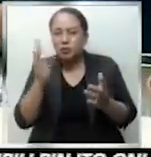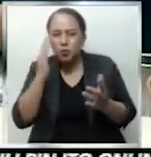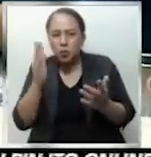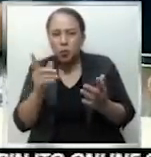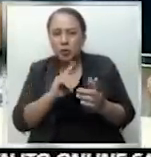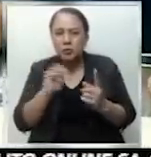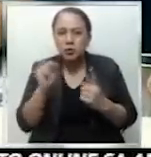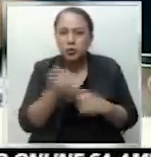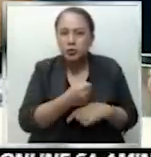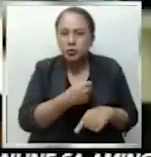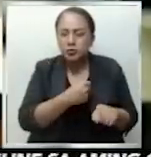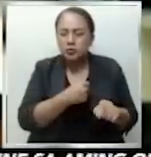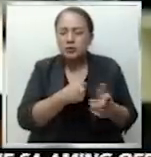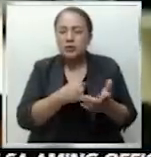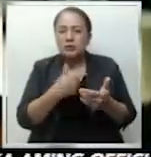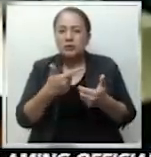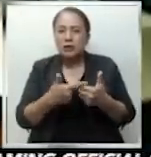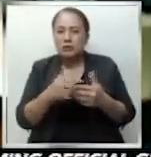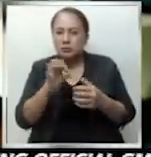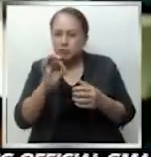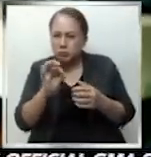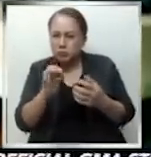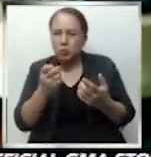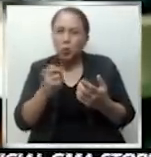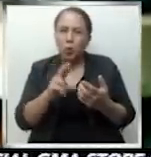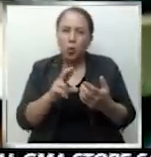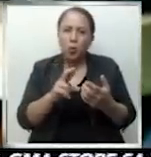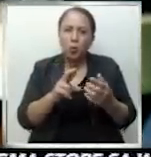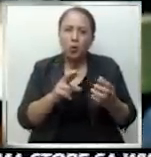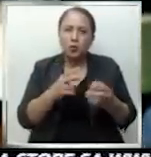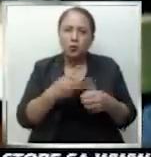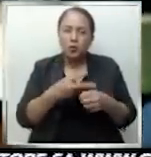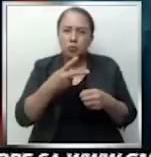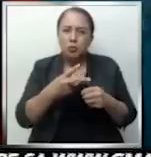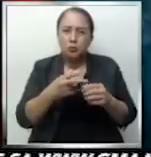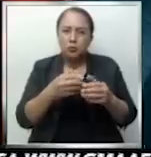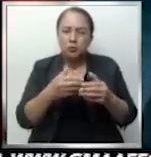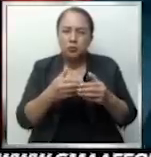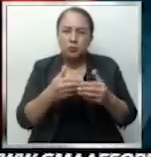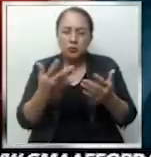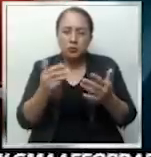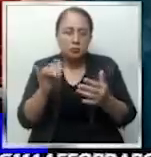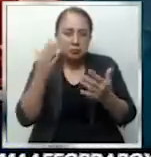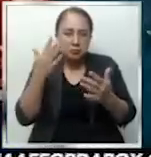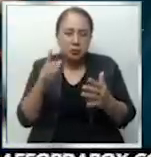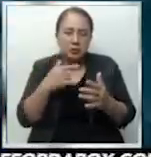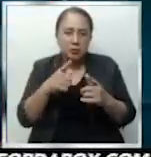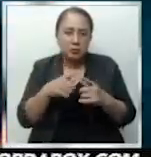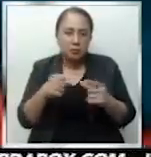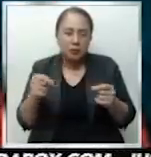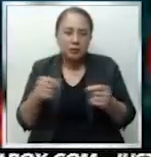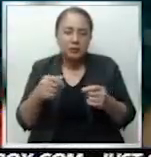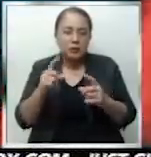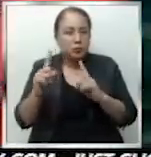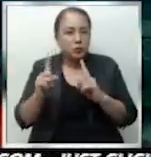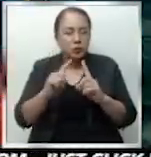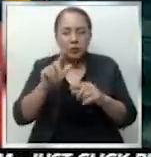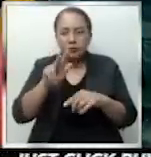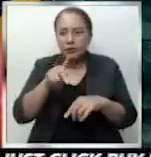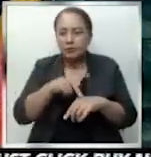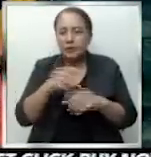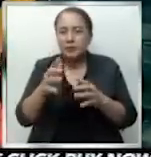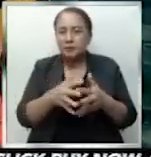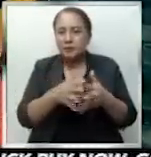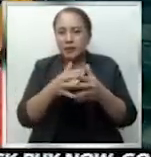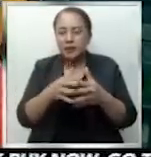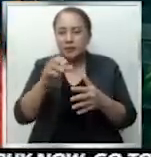ng barko o kung nabutas ba ang double-hulled na structure nito. Bukod sa Japan, nakikipag-usap na rin daw ang Pilipinas sa Amerika at South